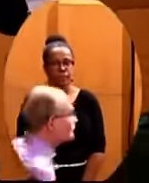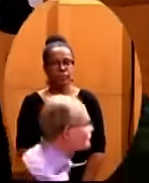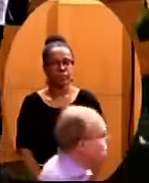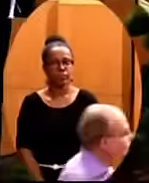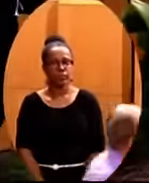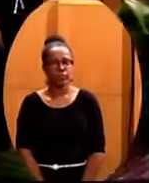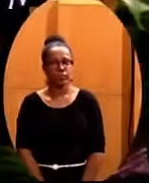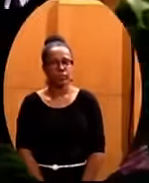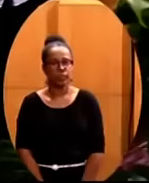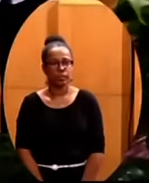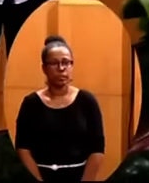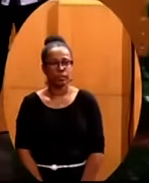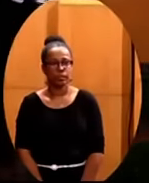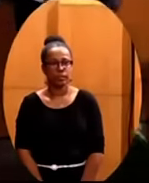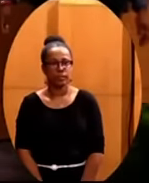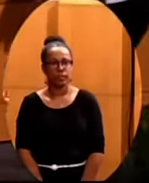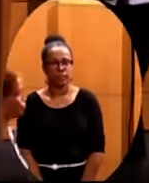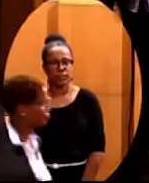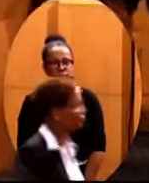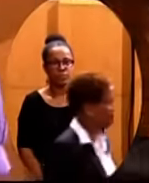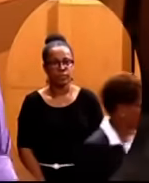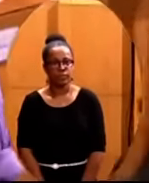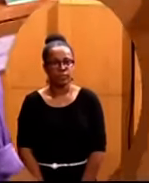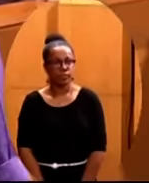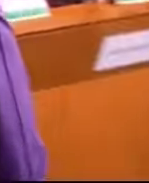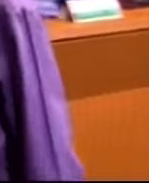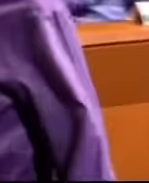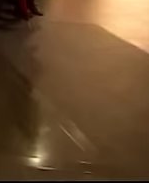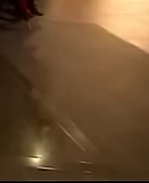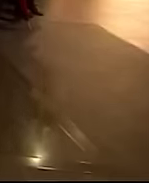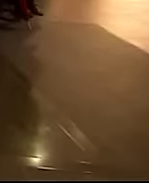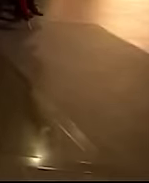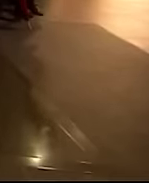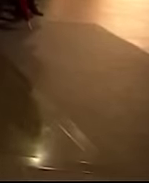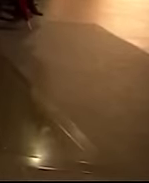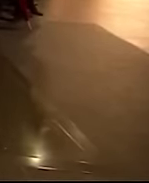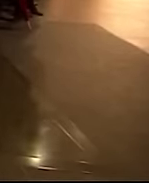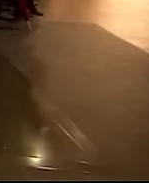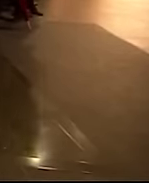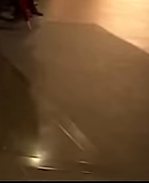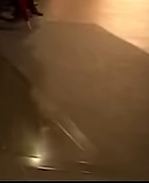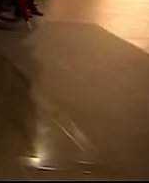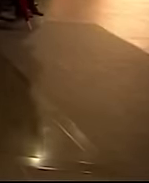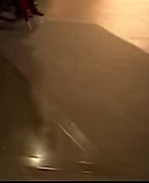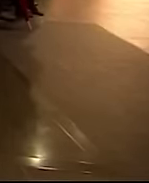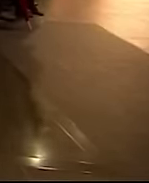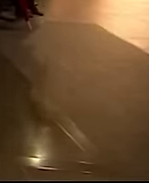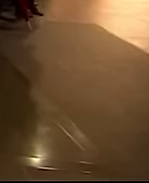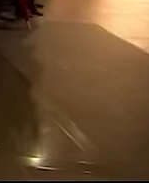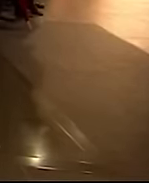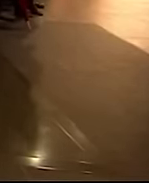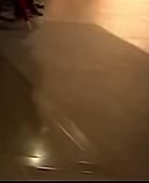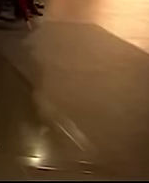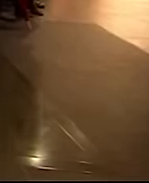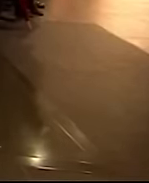tribune c'est passe se passe ouais ce n'est plus le président de l'Assemblée he il y a une subtilité parce que